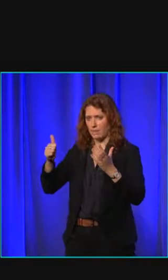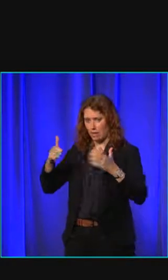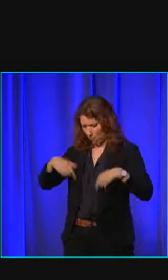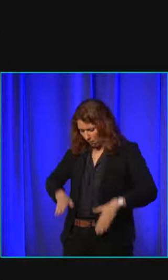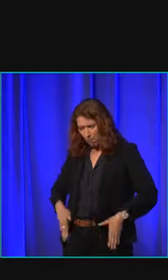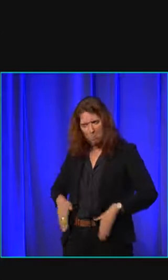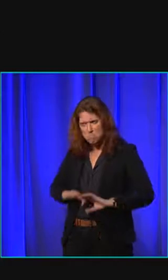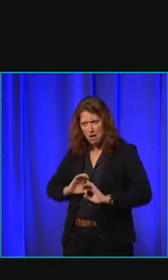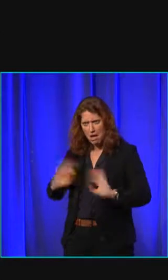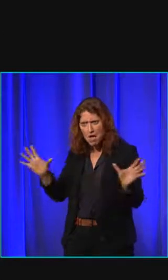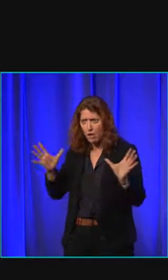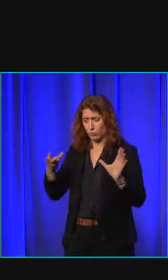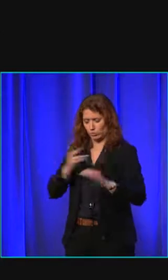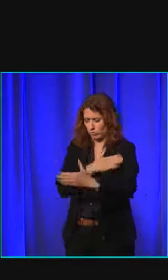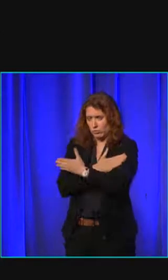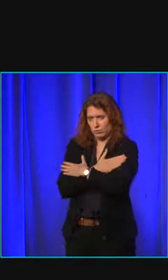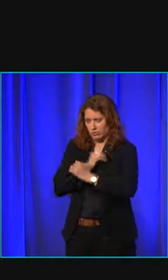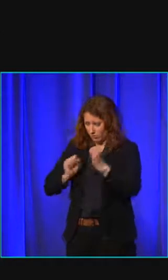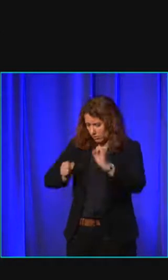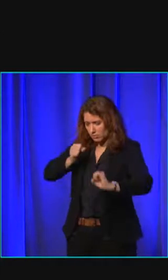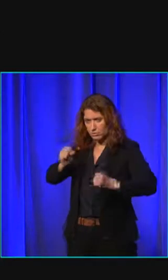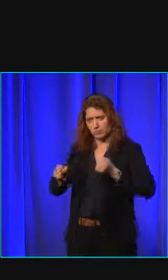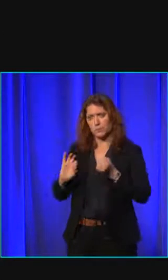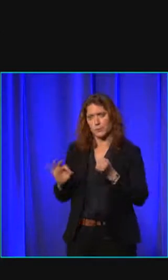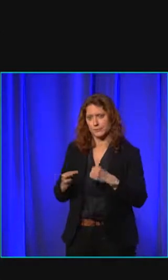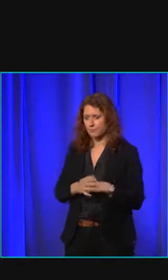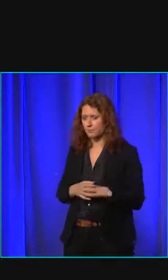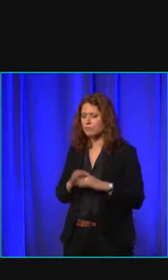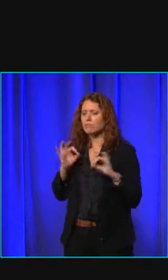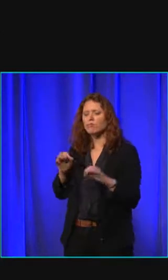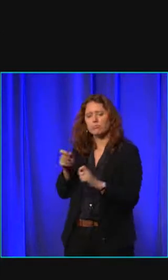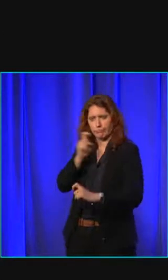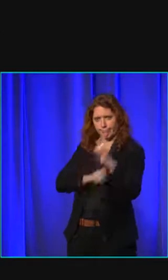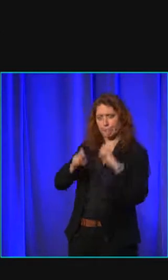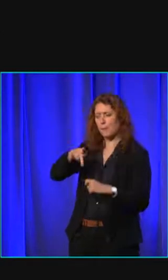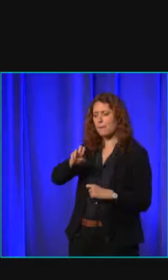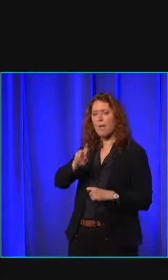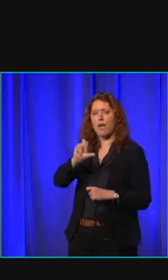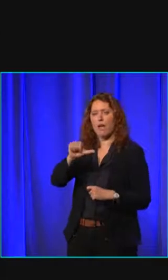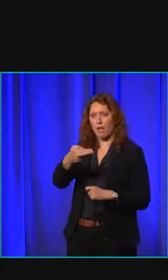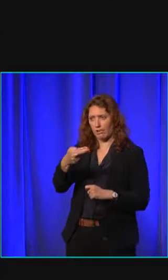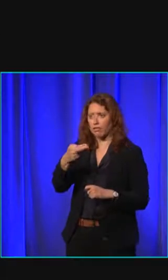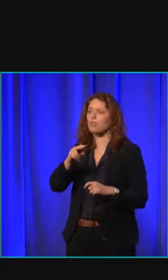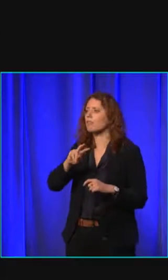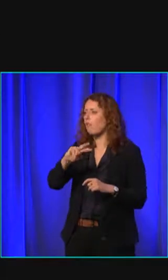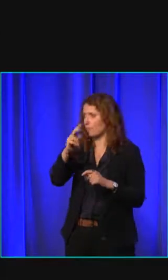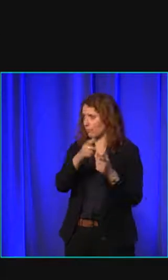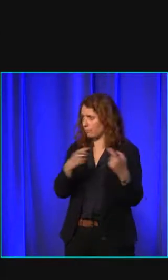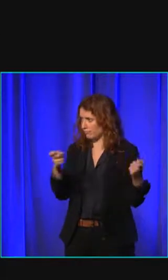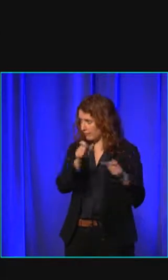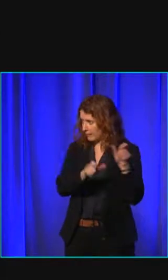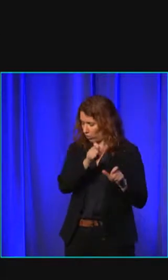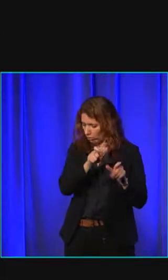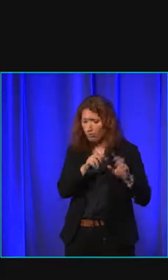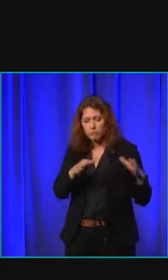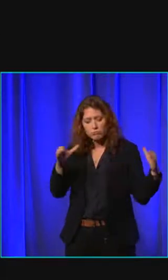corps. Donc, je reviens sur l'étude de Perrin et Hall qui ont montré que lorsque l'on mime une action,